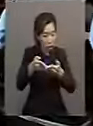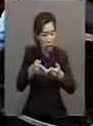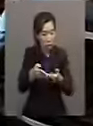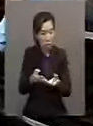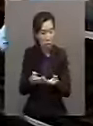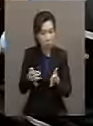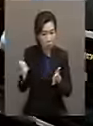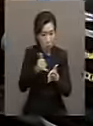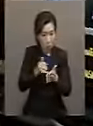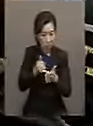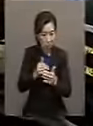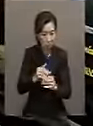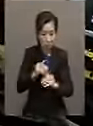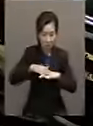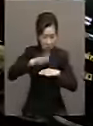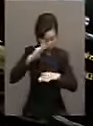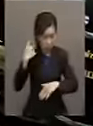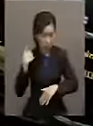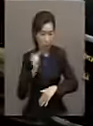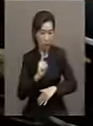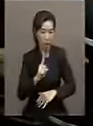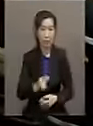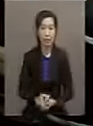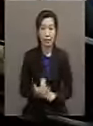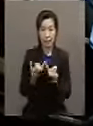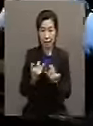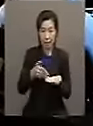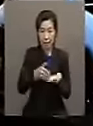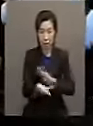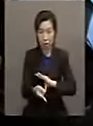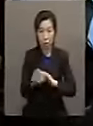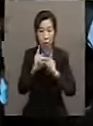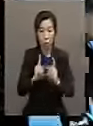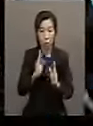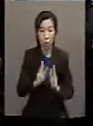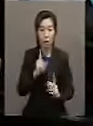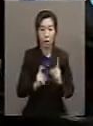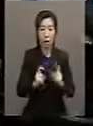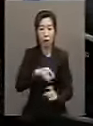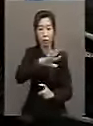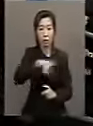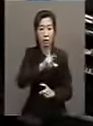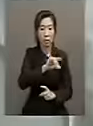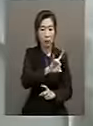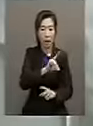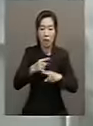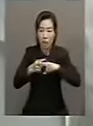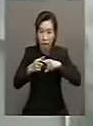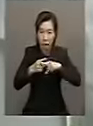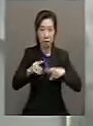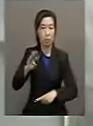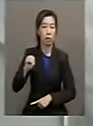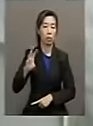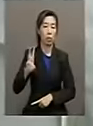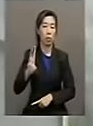กเกินน้ำหนักหรือเปล่าแล้วก็เหตุการณ์ในครั้งนี้นะครับมีผู้เสียชีวิตทั้งหมด28คนบาดเจ็บ46ค